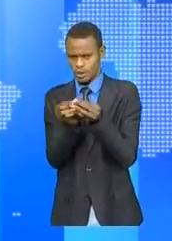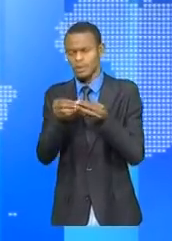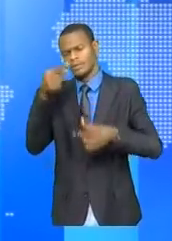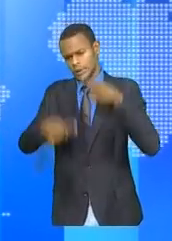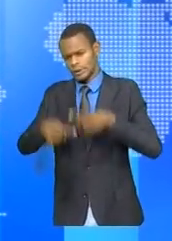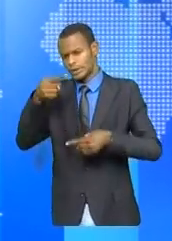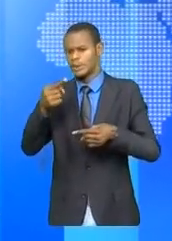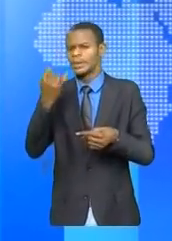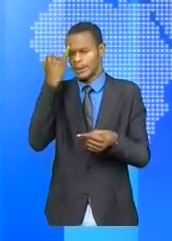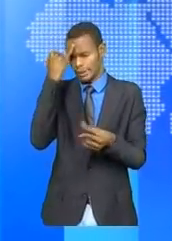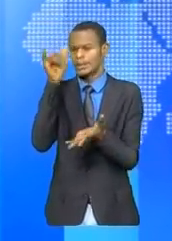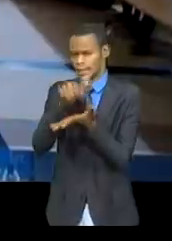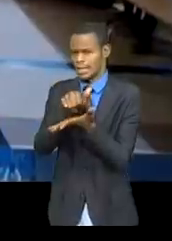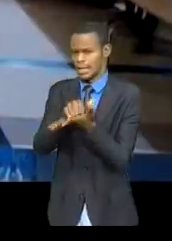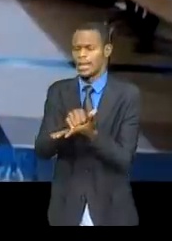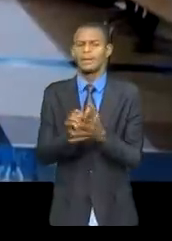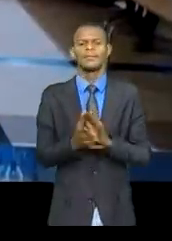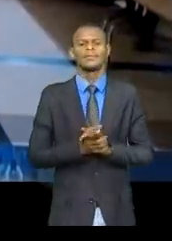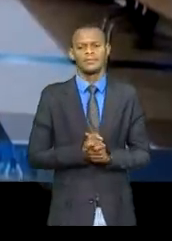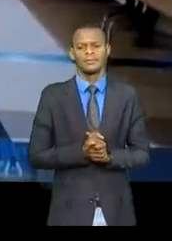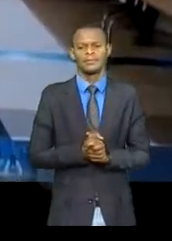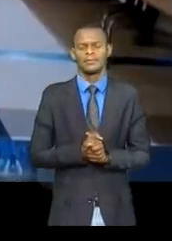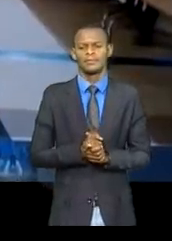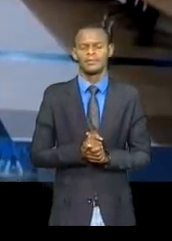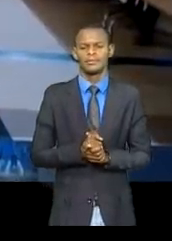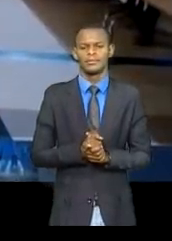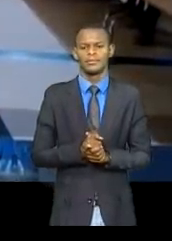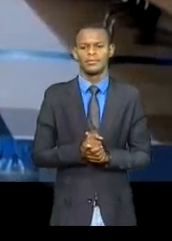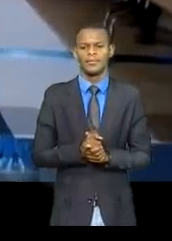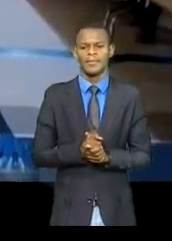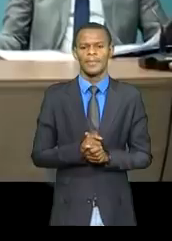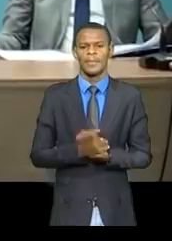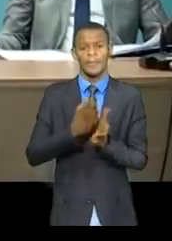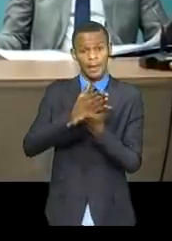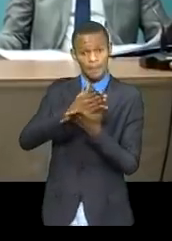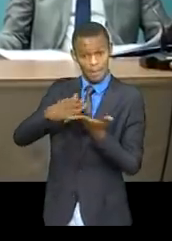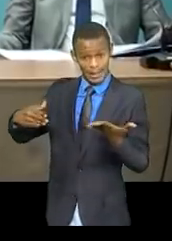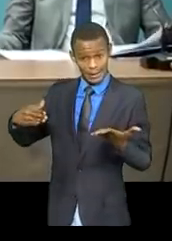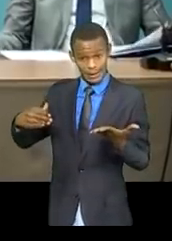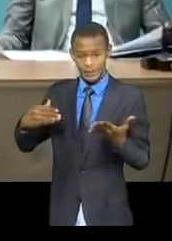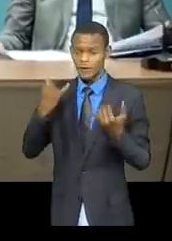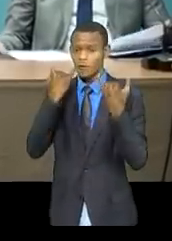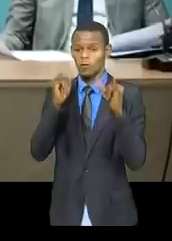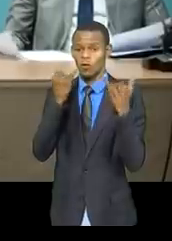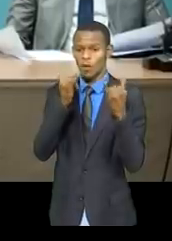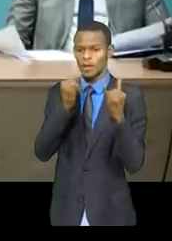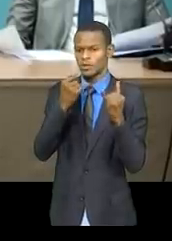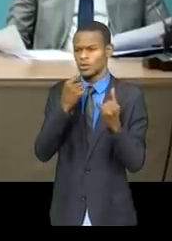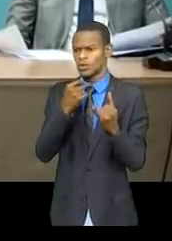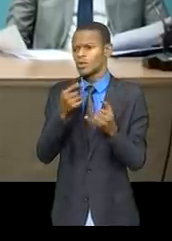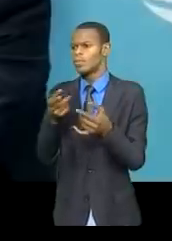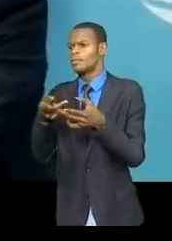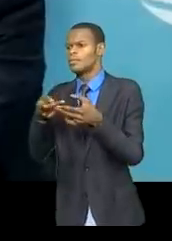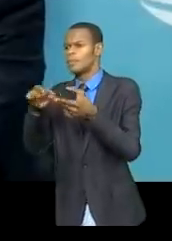la situation évolutive. Le partage d'informations d'identification des zones à cibler par la force de la